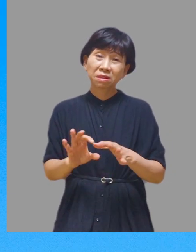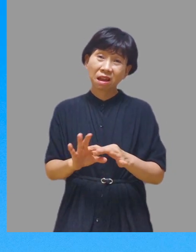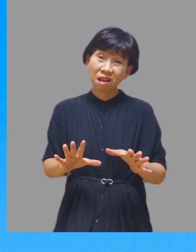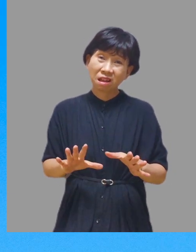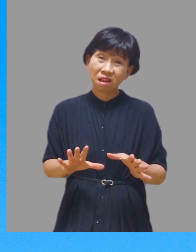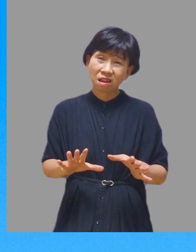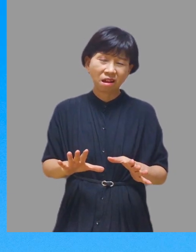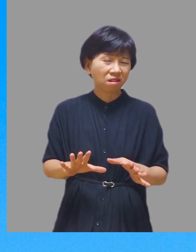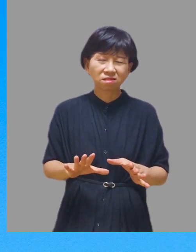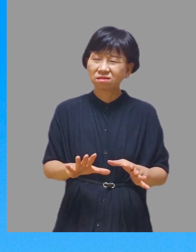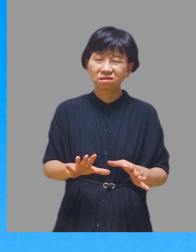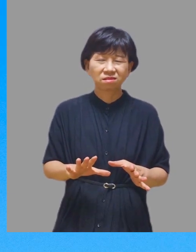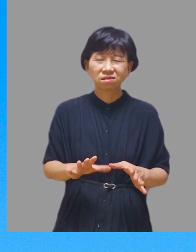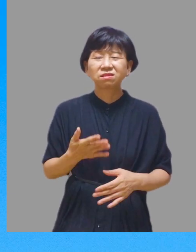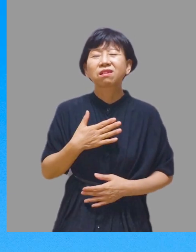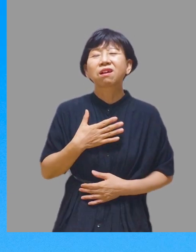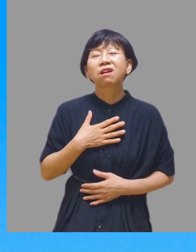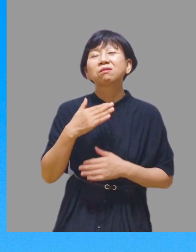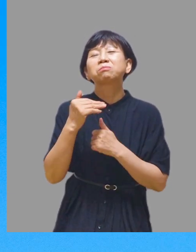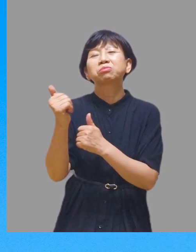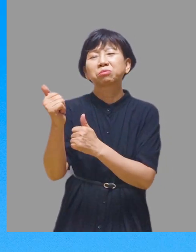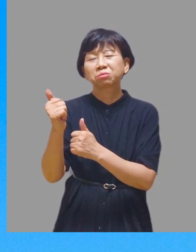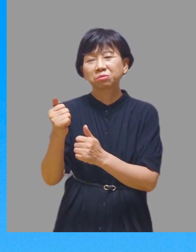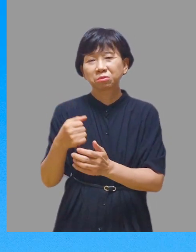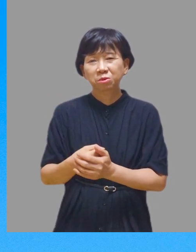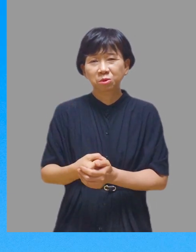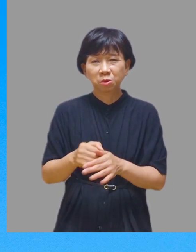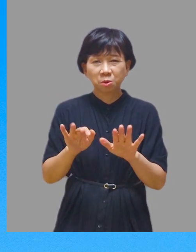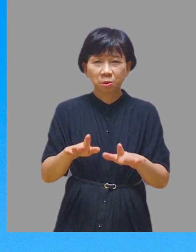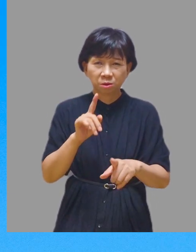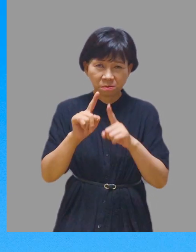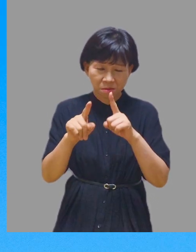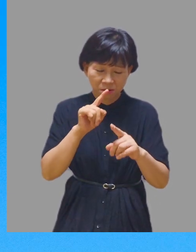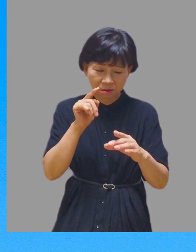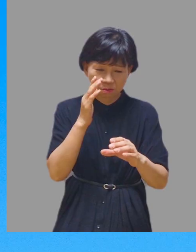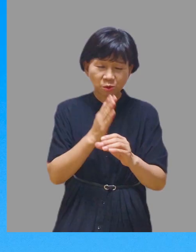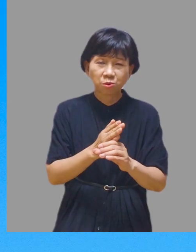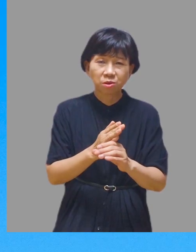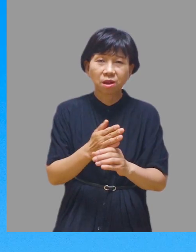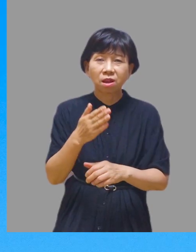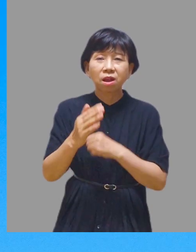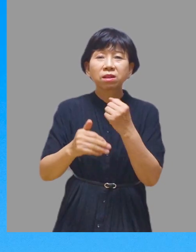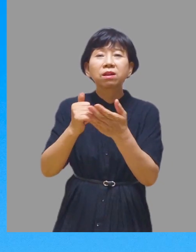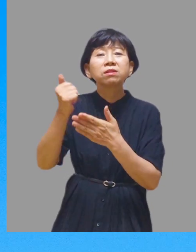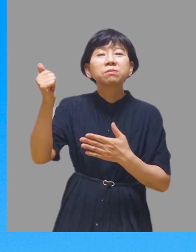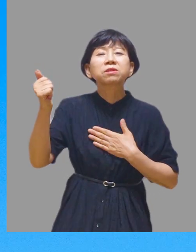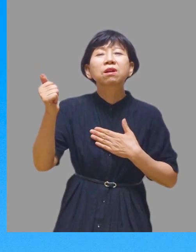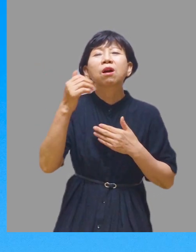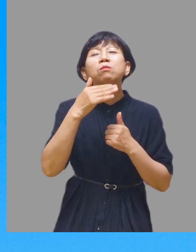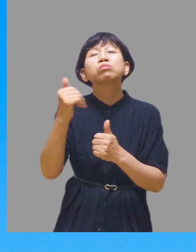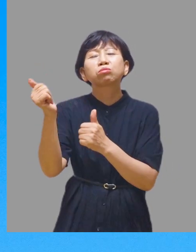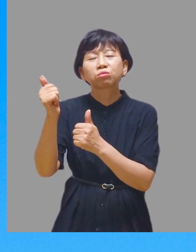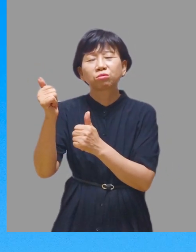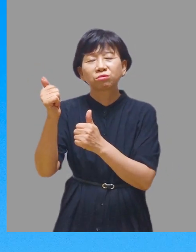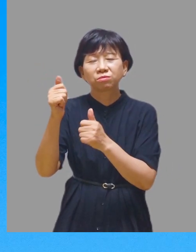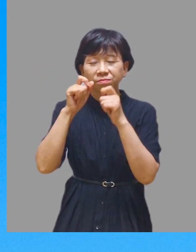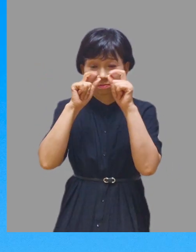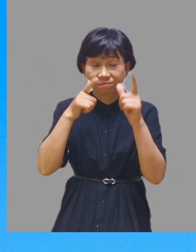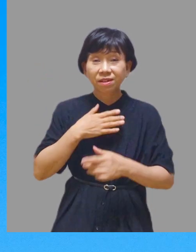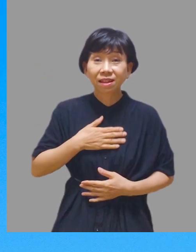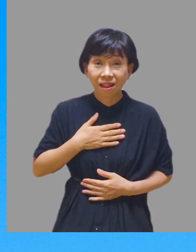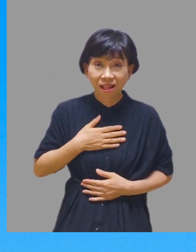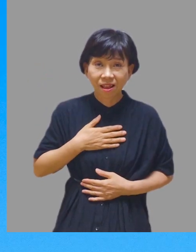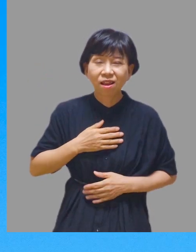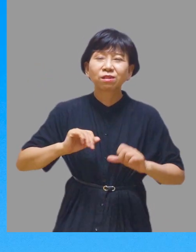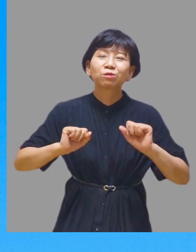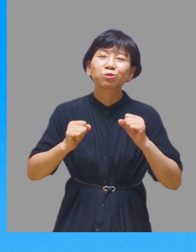라고 생각하지 마시고, 오늘 이 말씀 가운데 하나님이 나를 부르시는구나 라고